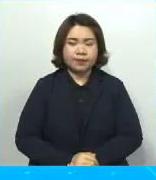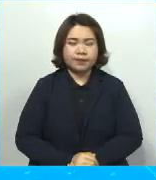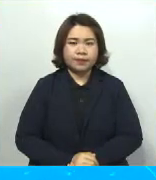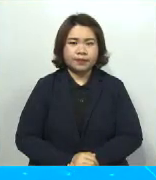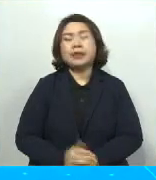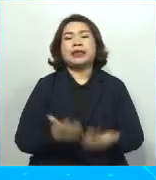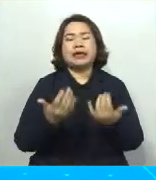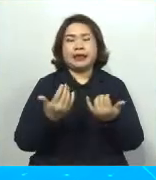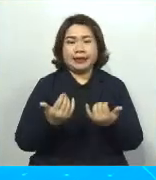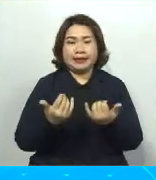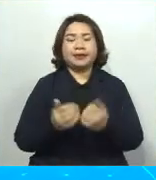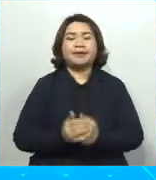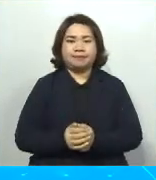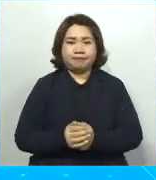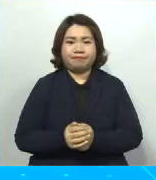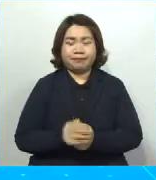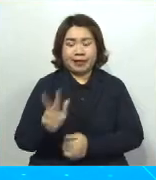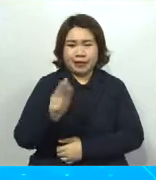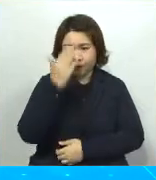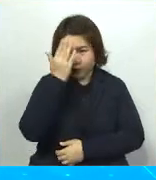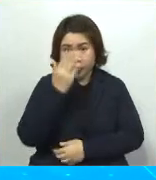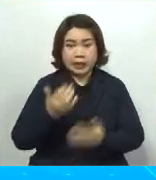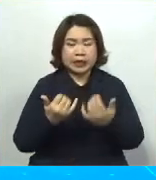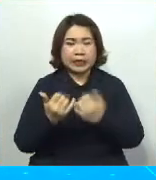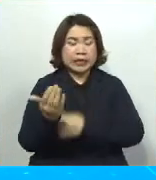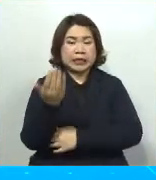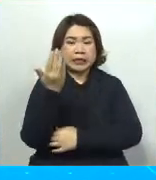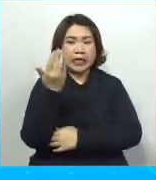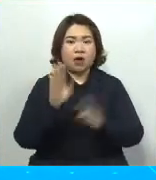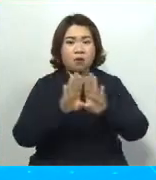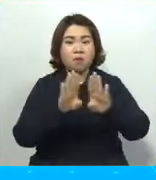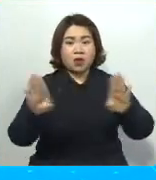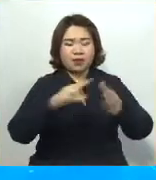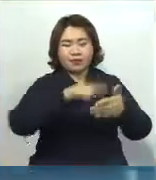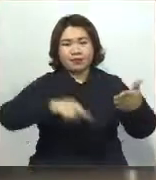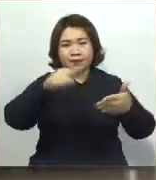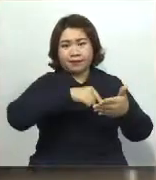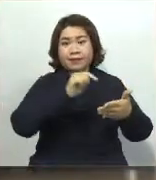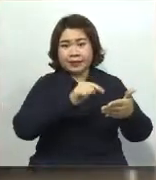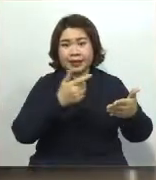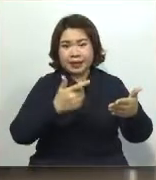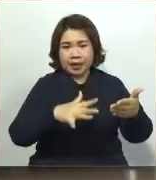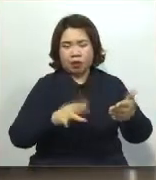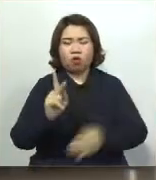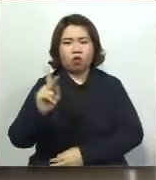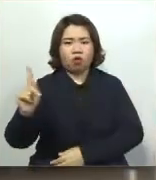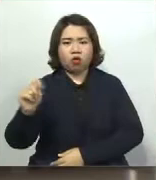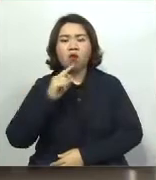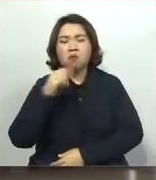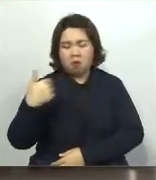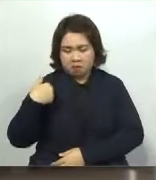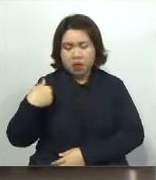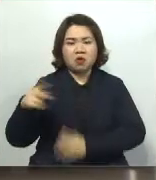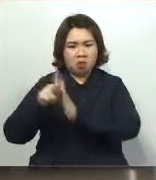คุณปวีณาคุณกรองแก้วคุณเสกสมค่ะตั้งแต่เปิดให้ลงคะแนนจนถึงขณะนี้นะคะกกต.ก็พบว่ามีการทำผิดกฎหมายเลือกตั้